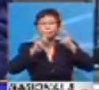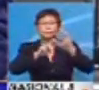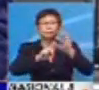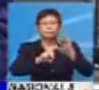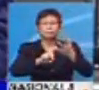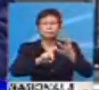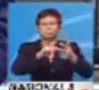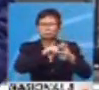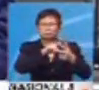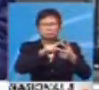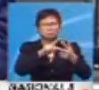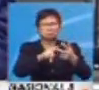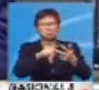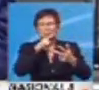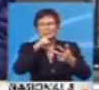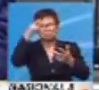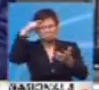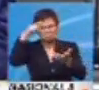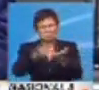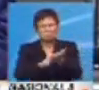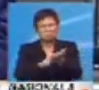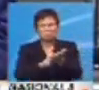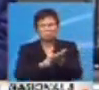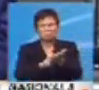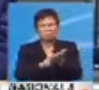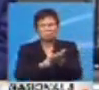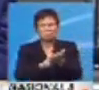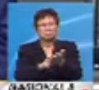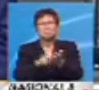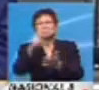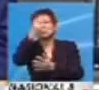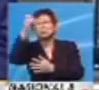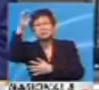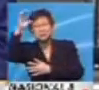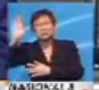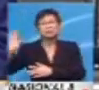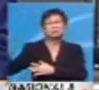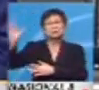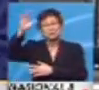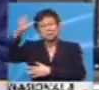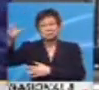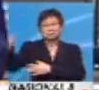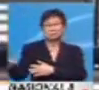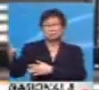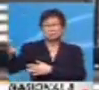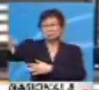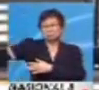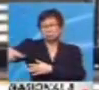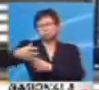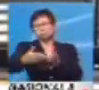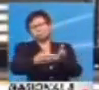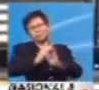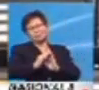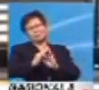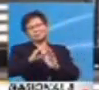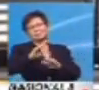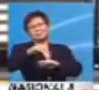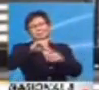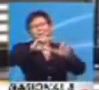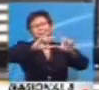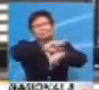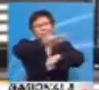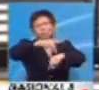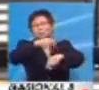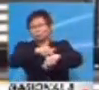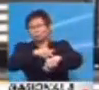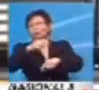tidak mengistiraf kedutan United Cina terhadap Mendes lain Jadi menurut China